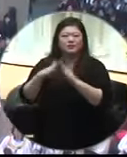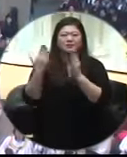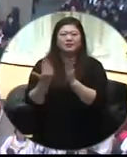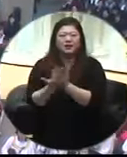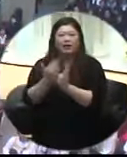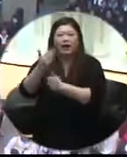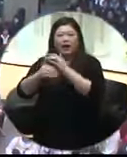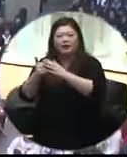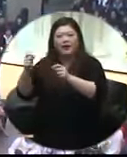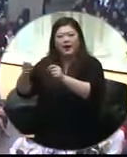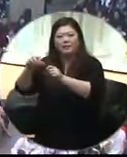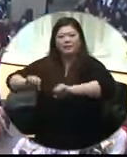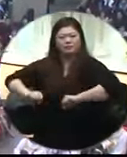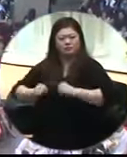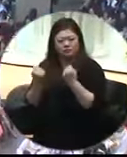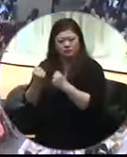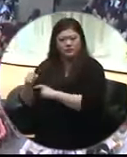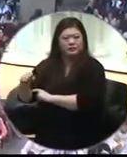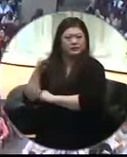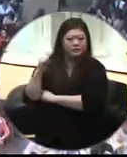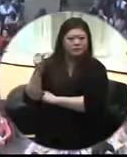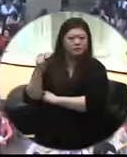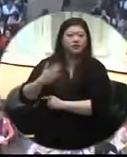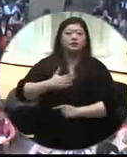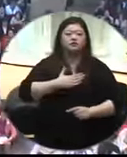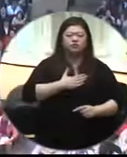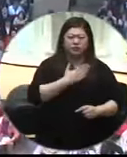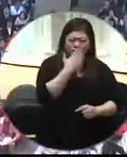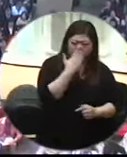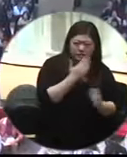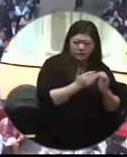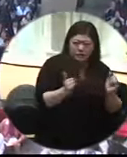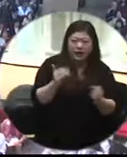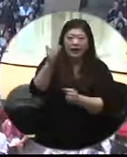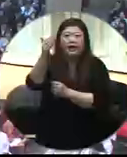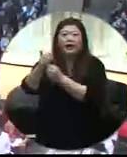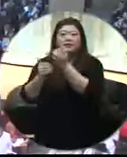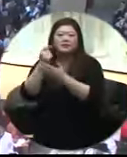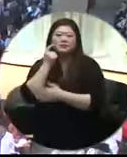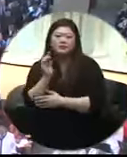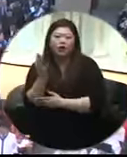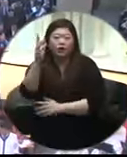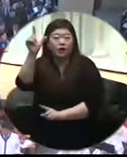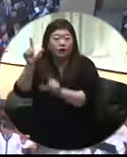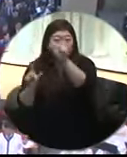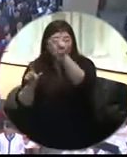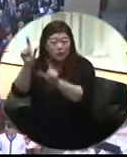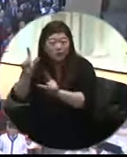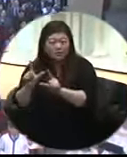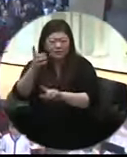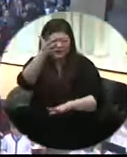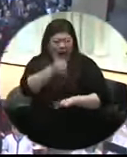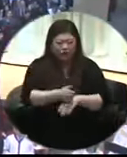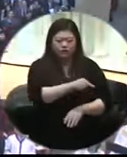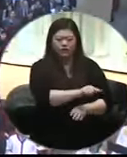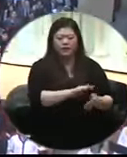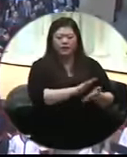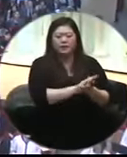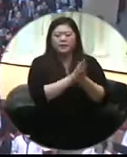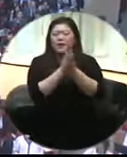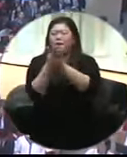복종하실 수 있는 자의 역사로 우리의 낮은 몸을 자기의 영광의 몸의 형체와 같이 변하게